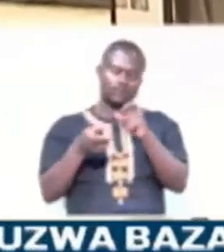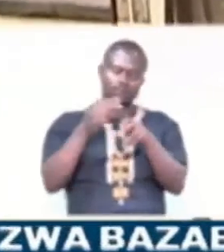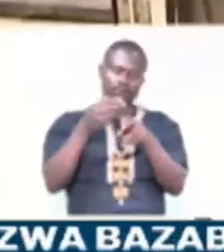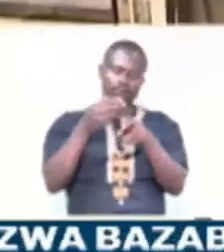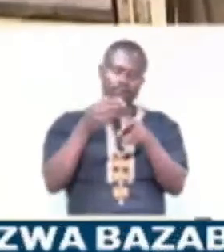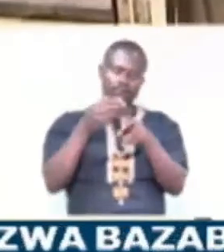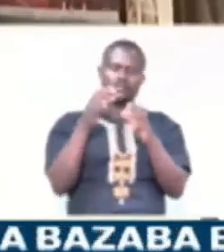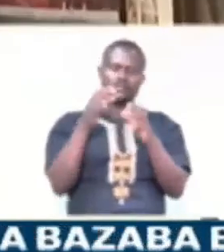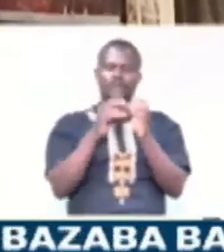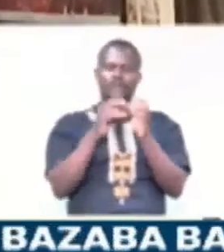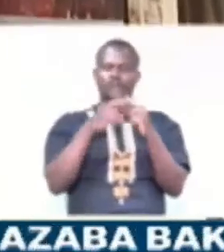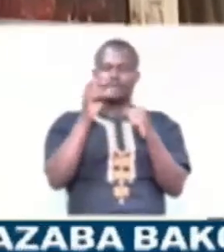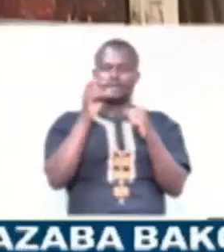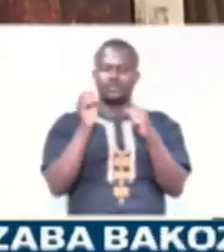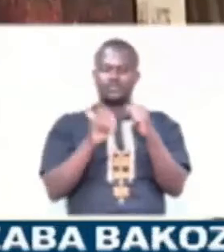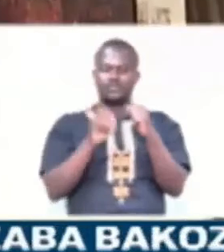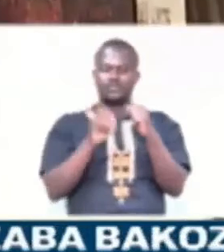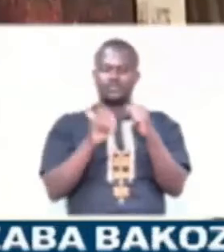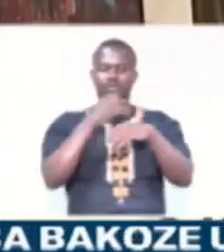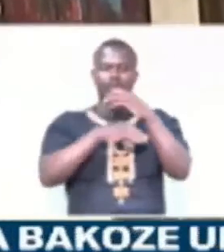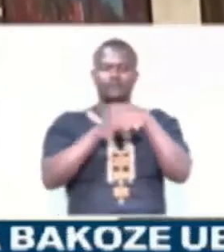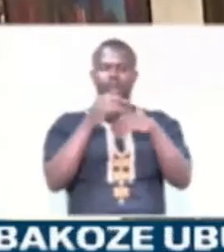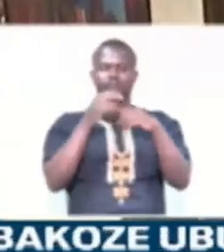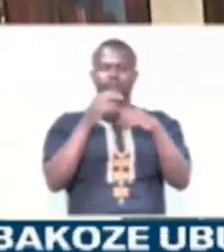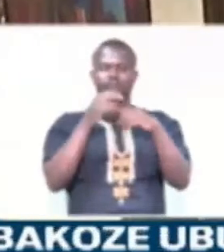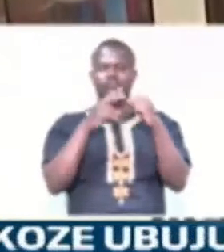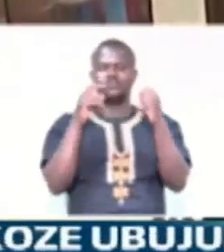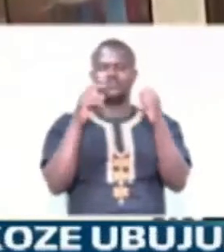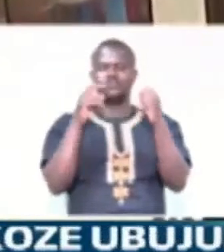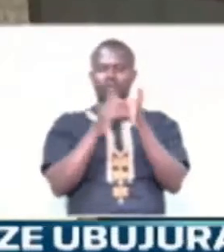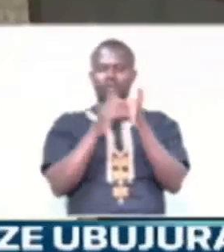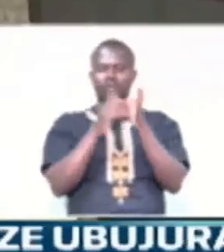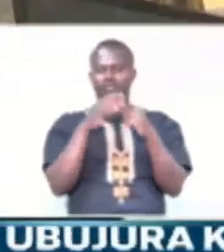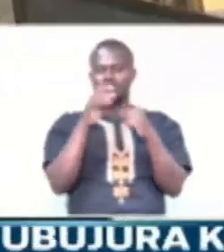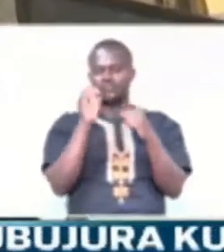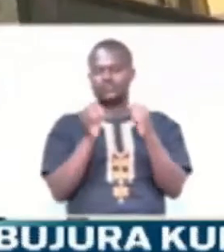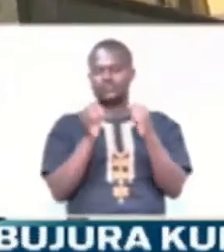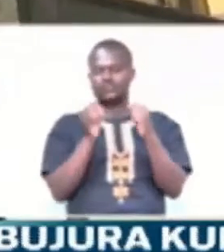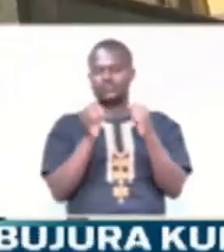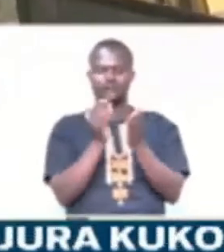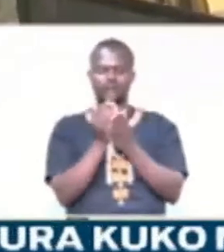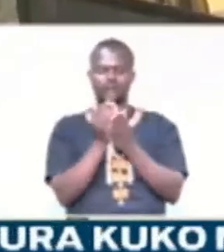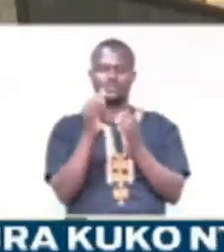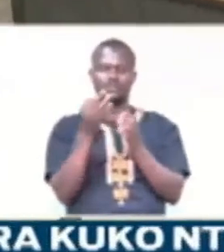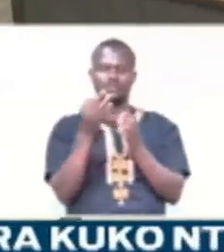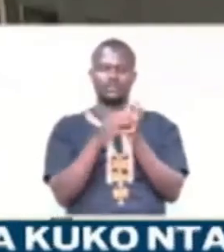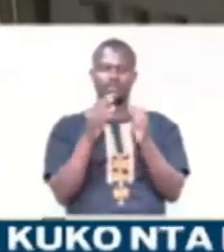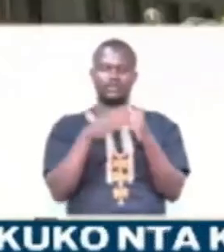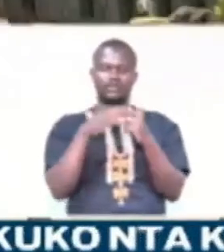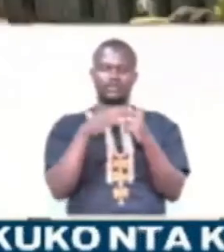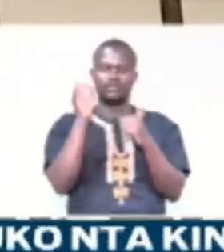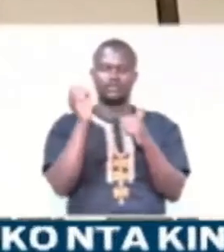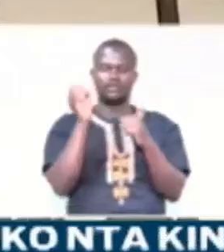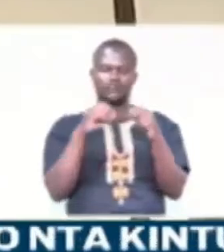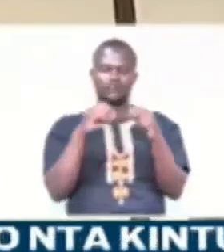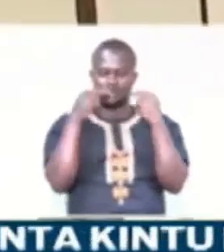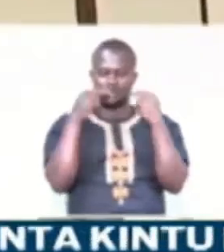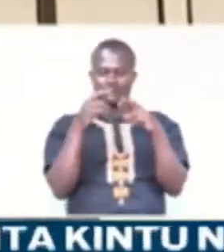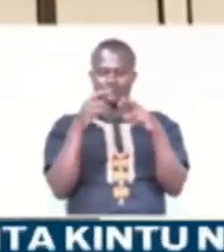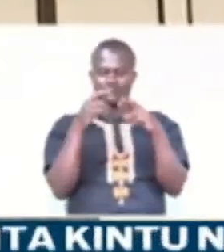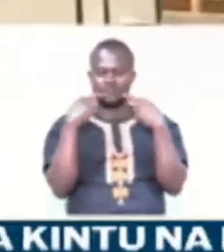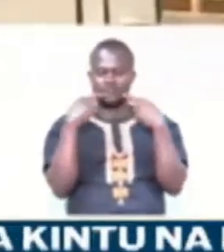cya 5.7%, urw'inganda 7.9%, urwa serivisi 3.9%, amahoteli na resitora